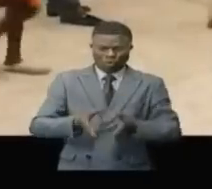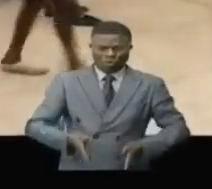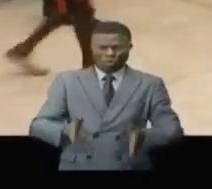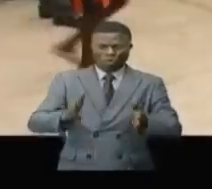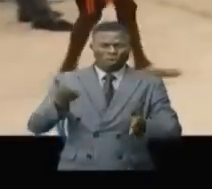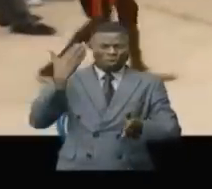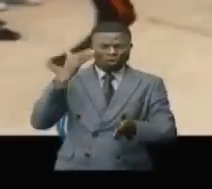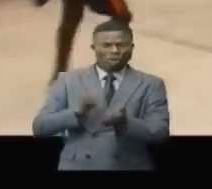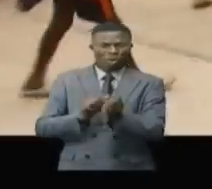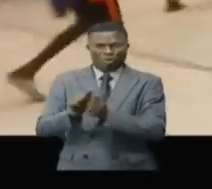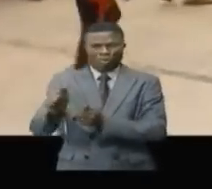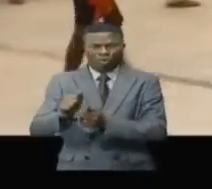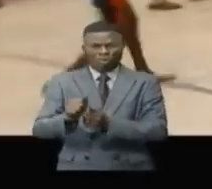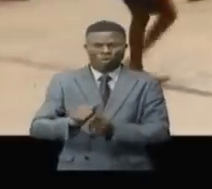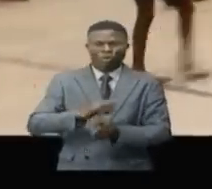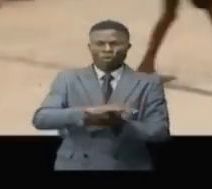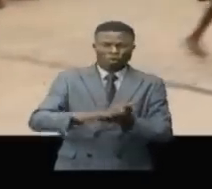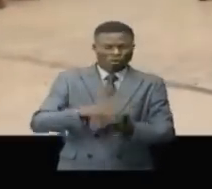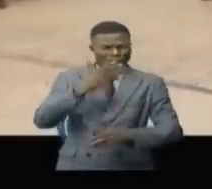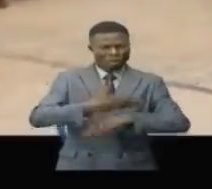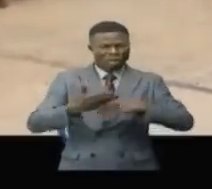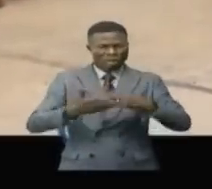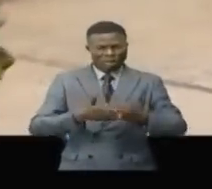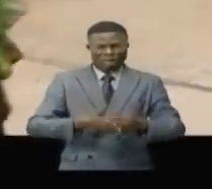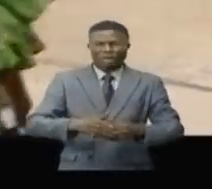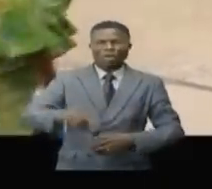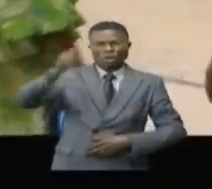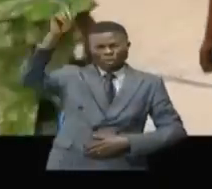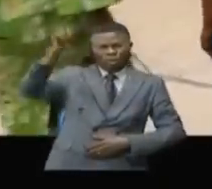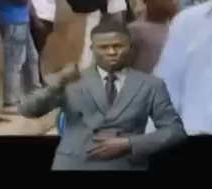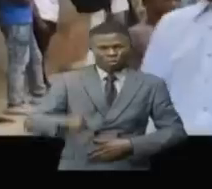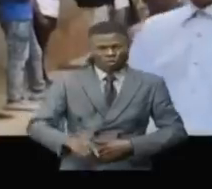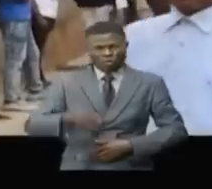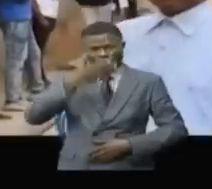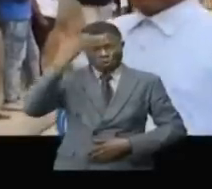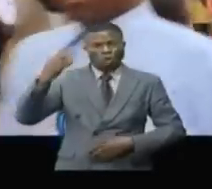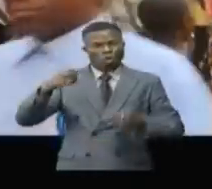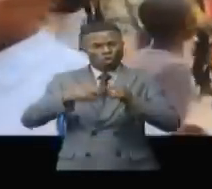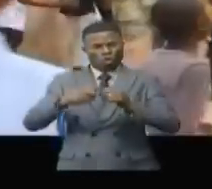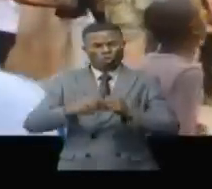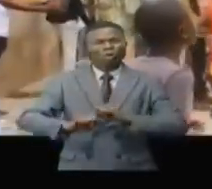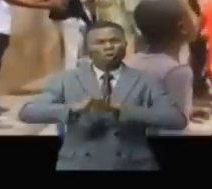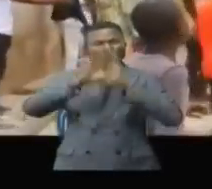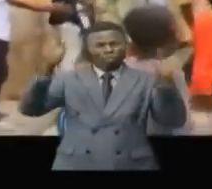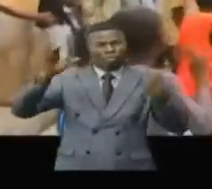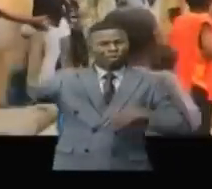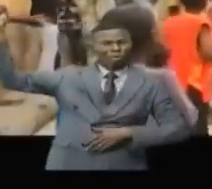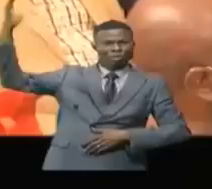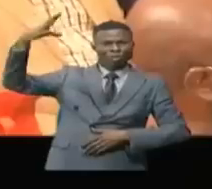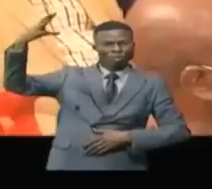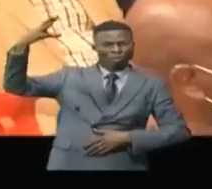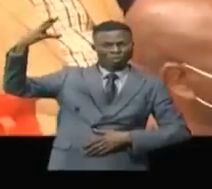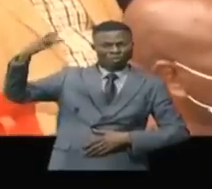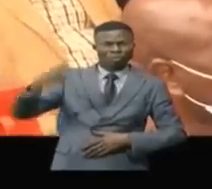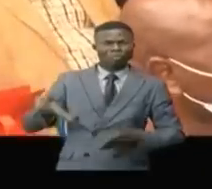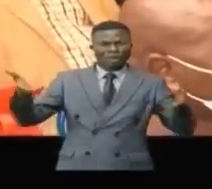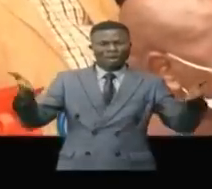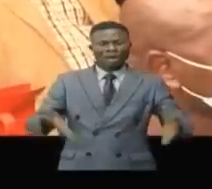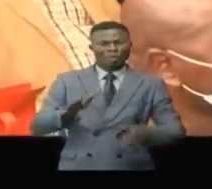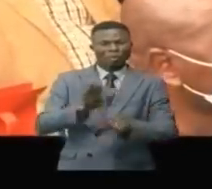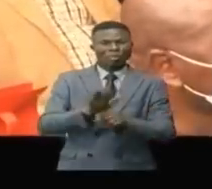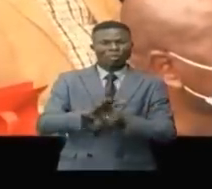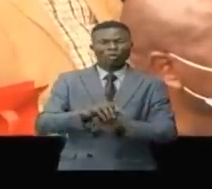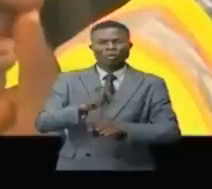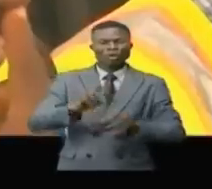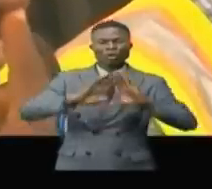côtés, les marquages au sol horizontal et vertical, sans oublier son électrification avec des lampadaires. Rehaussé de la présence remarquée de